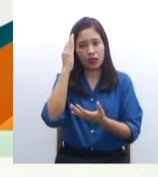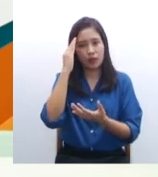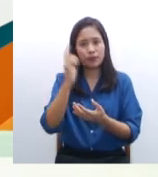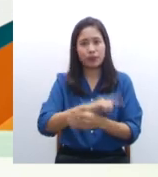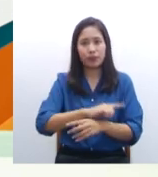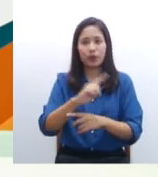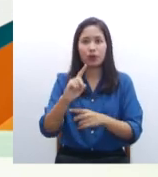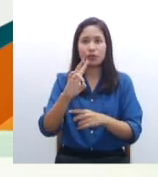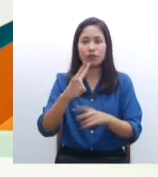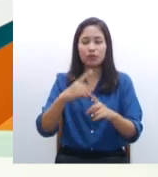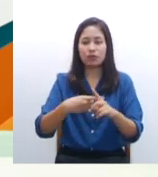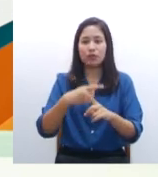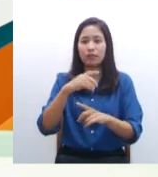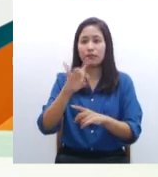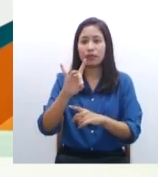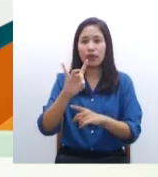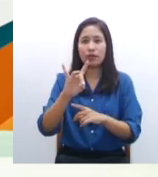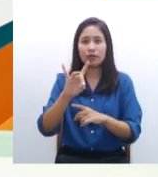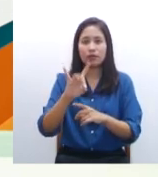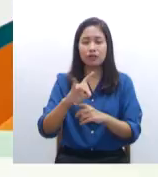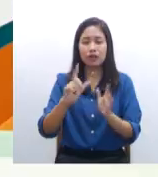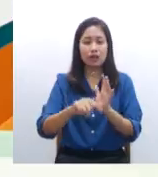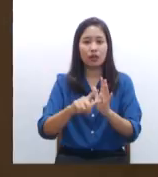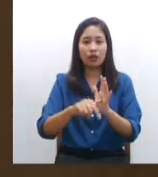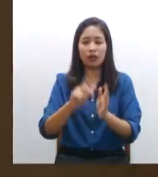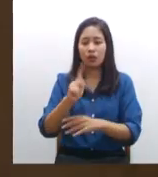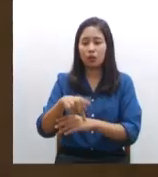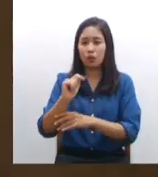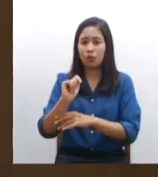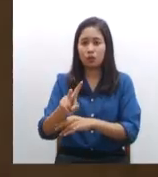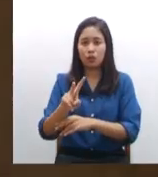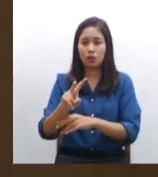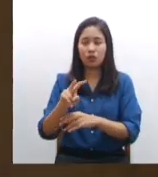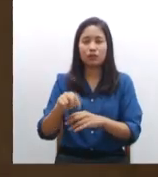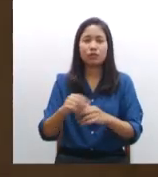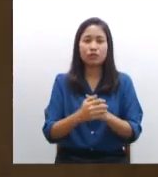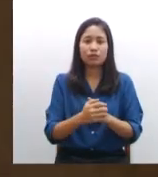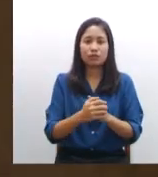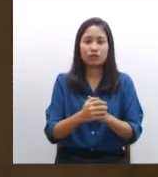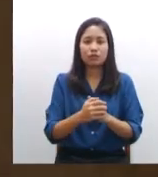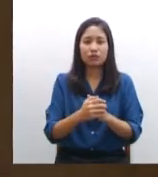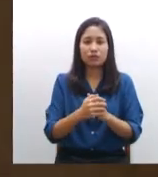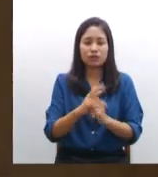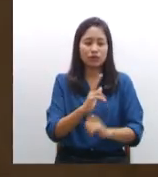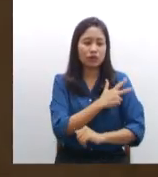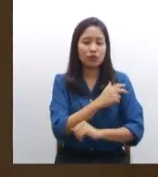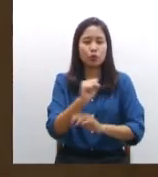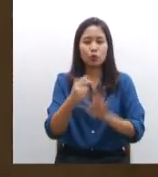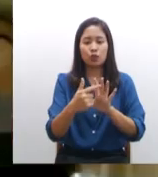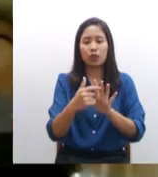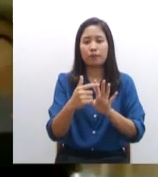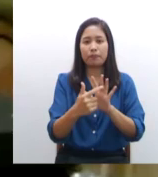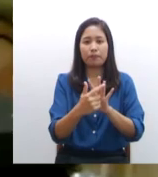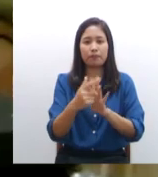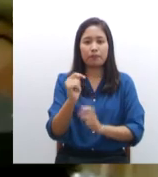ที่7สิงหาคมที่ผ่านมาครับท่านเลขาธิการคณะกรรมการการศึกษาขั้นพื้นฐานท่านดร.สุเทพชิตยวงศ์นะครับ